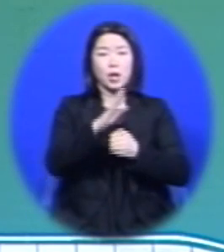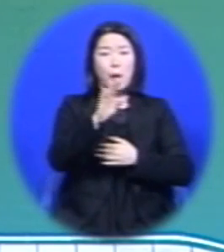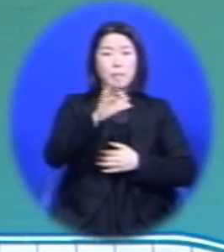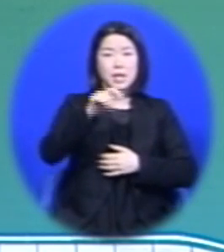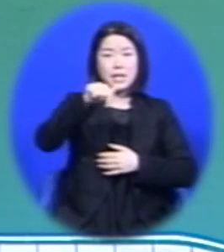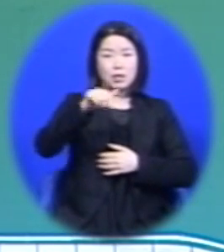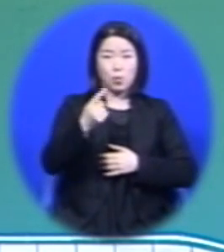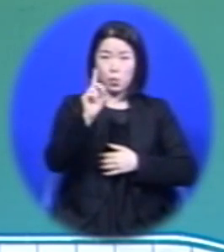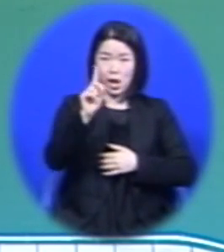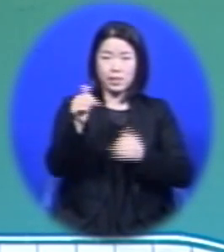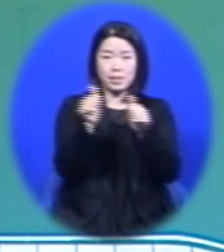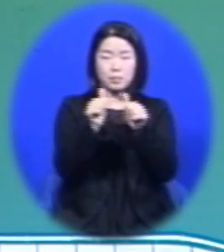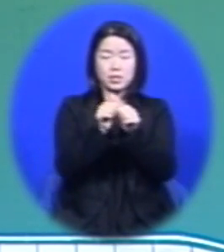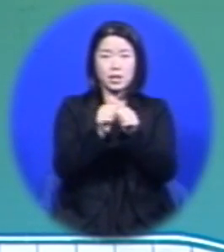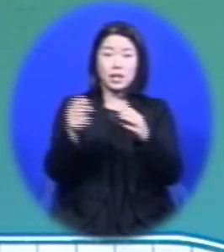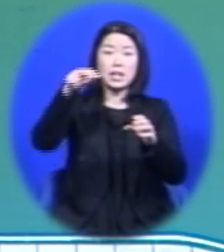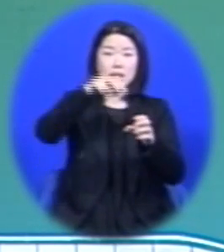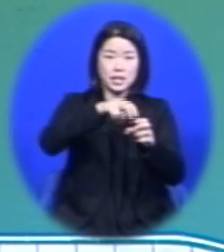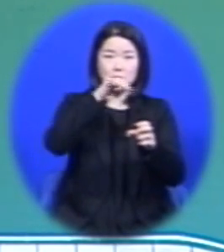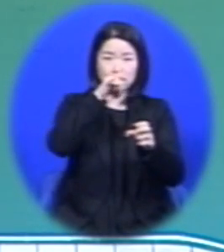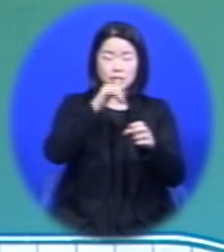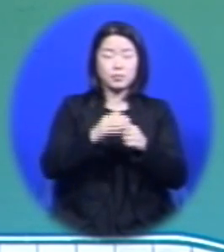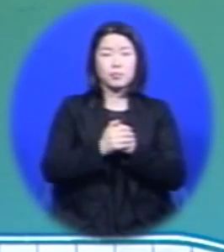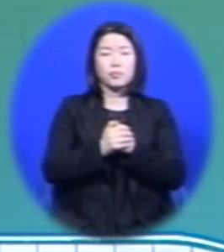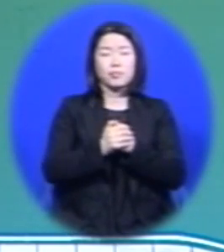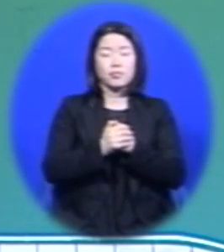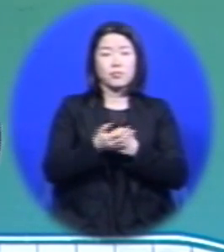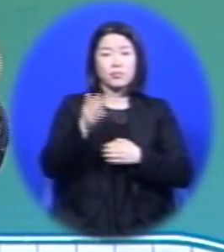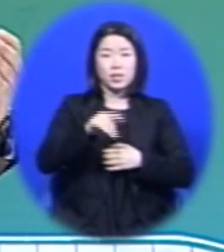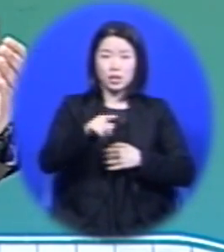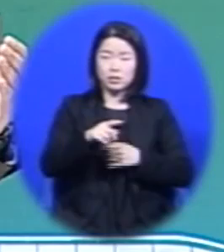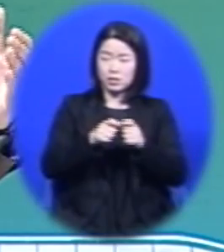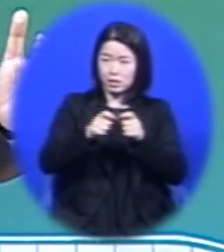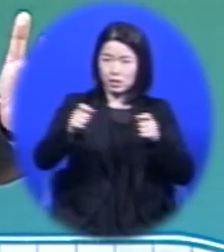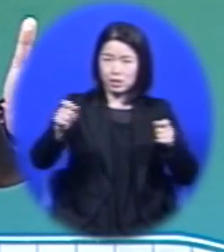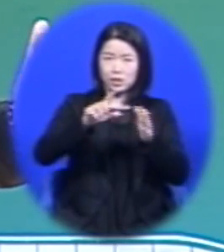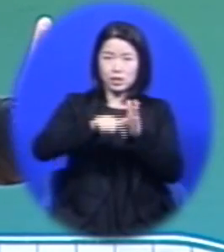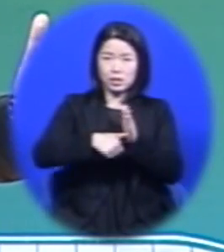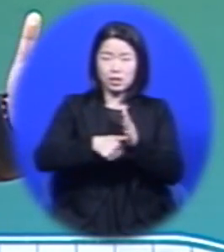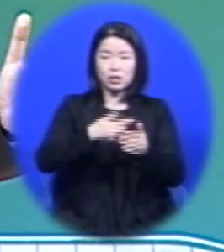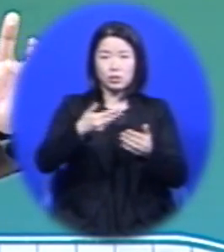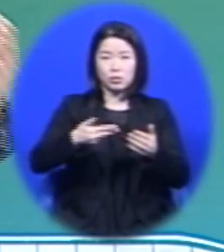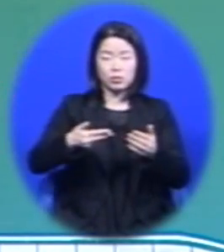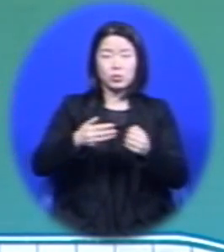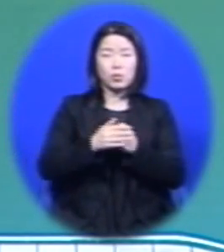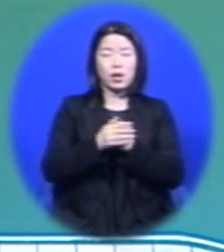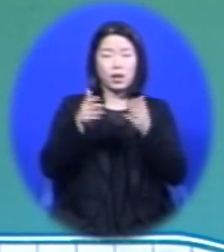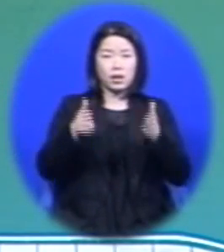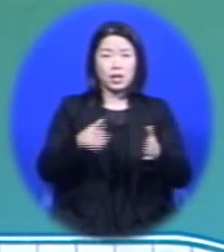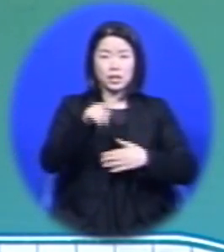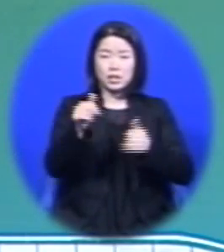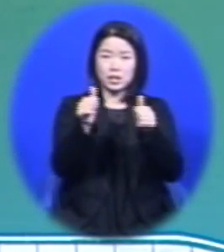빙고라고 하는 한 남자가 탔습니다. 근데 그긴 시간 동안 이